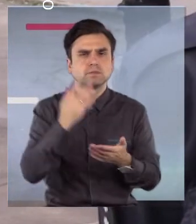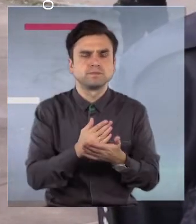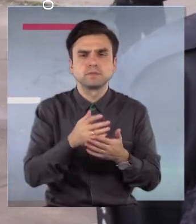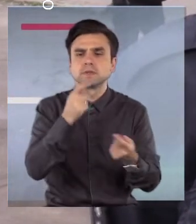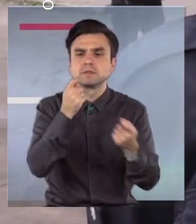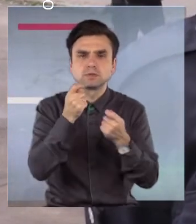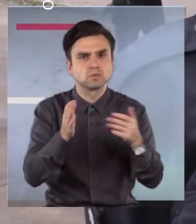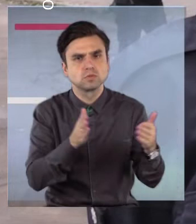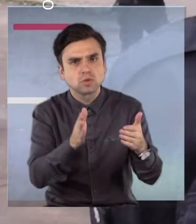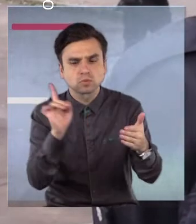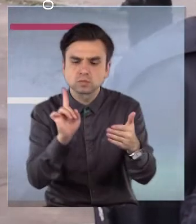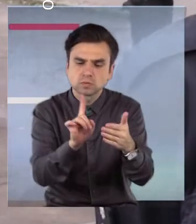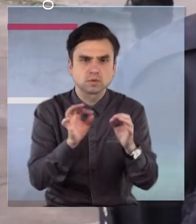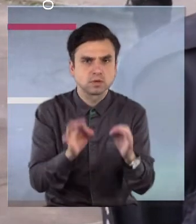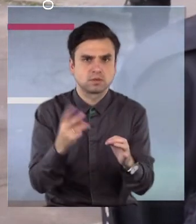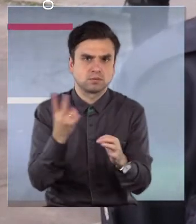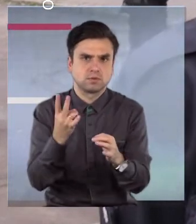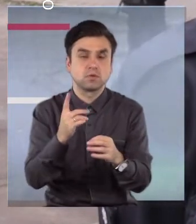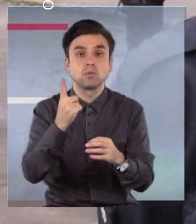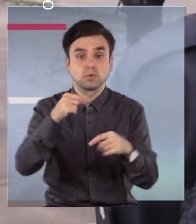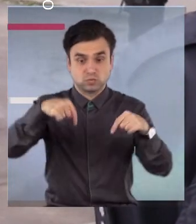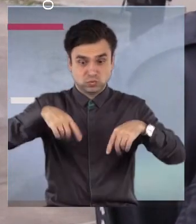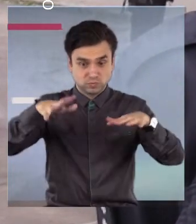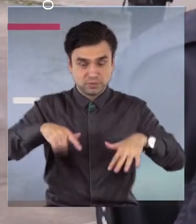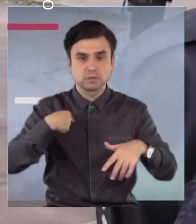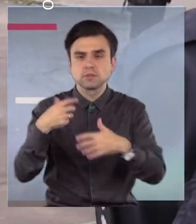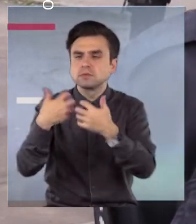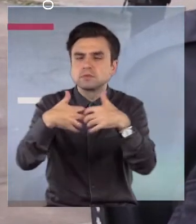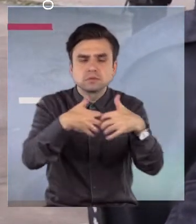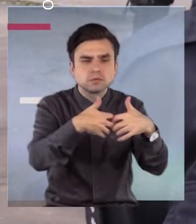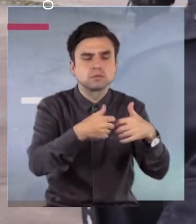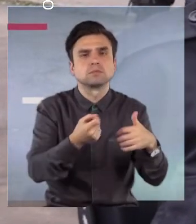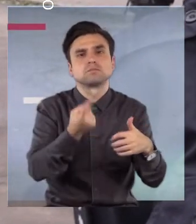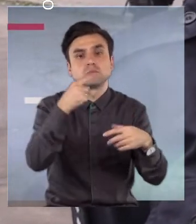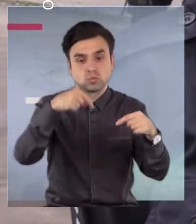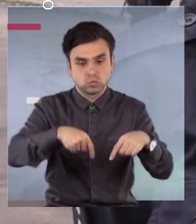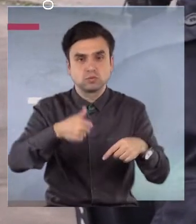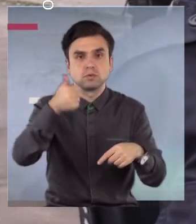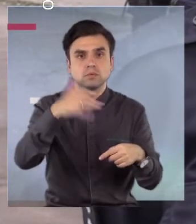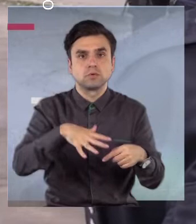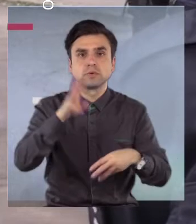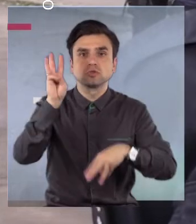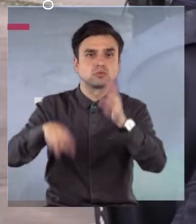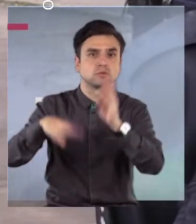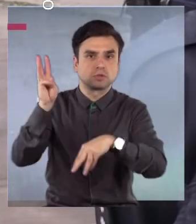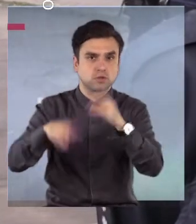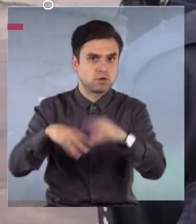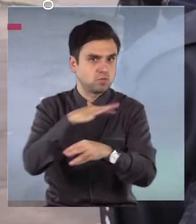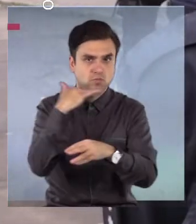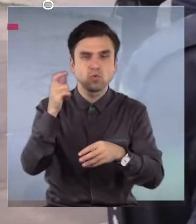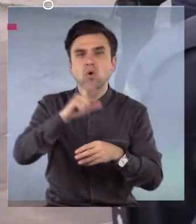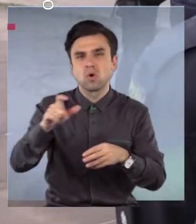ми проаналізували, що в цьому місці в нас найбільша кількість адміністративних постанов на пішоходів, які переходять дорогу